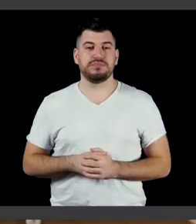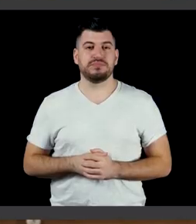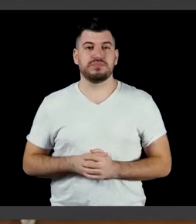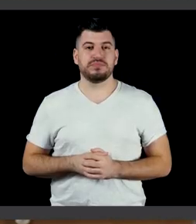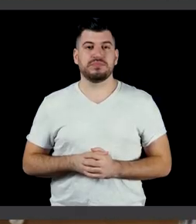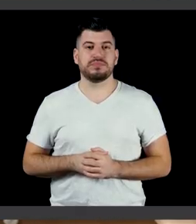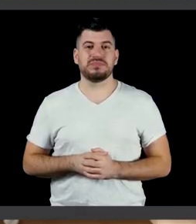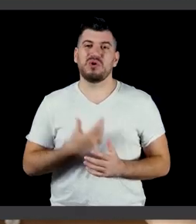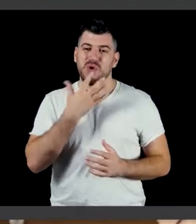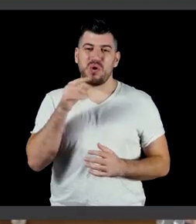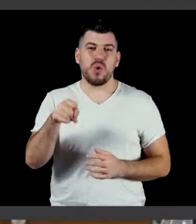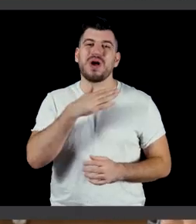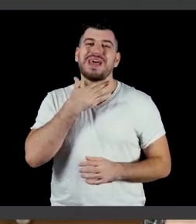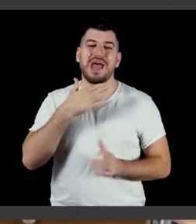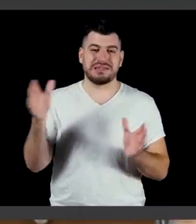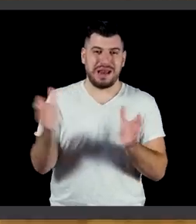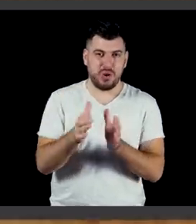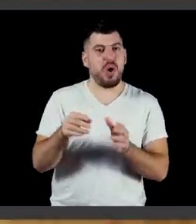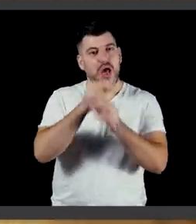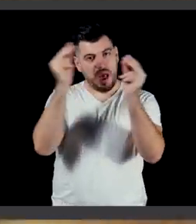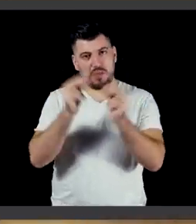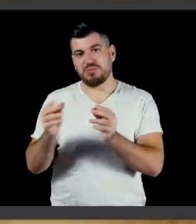γιατί είναι και μικρή η ποσότητα, και θα το κόψω λωρίδες.